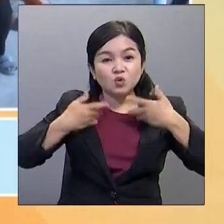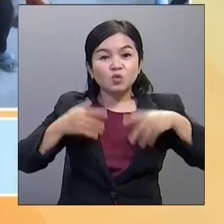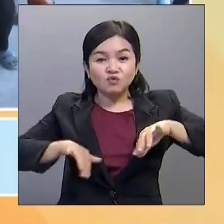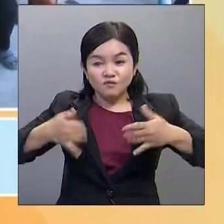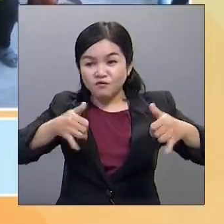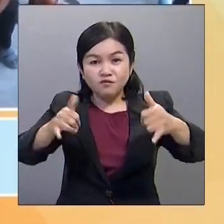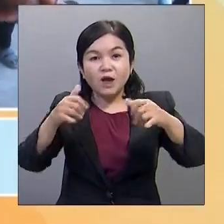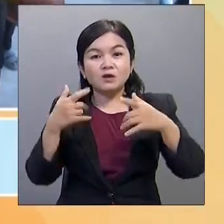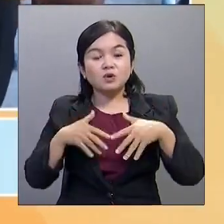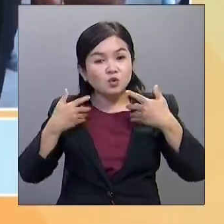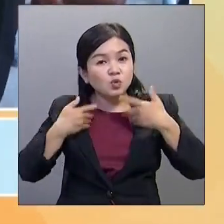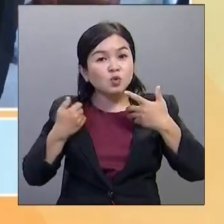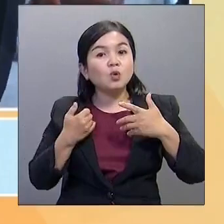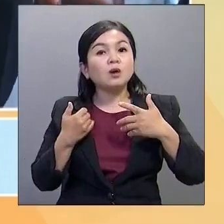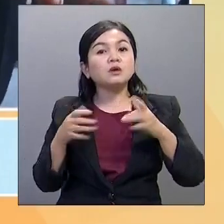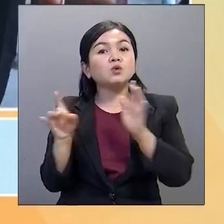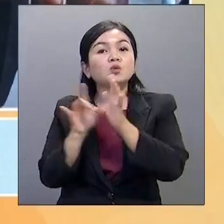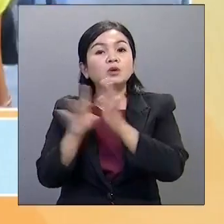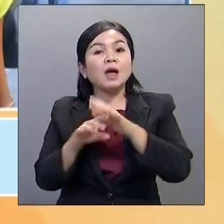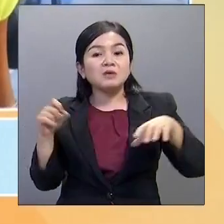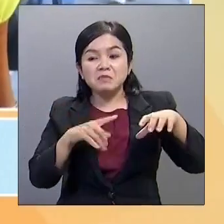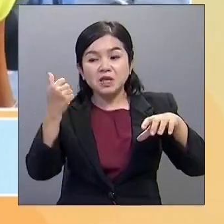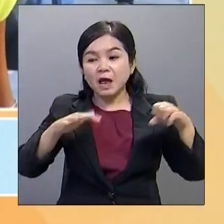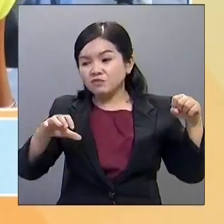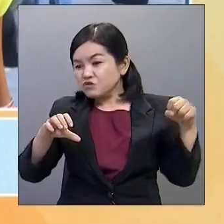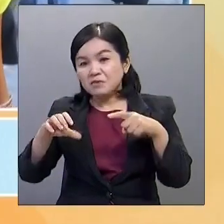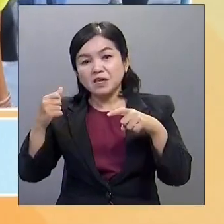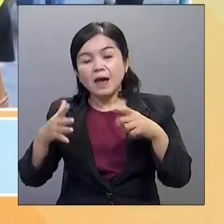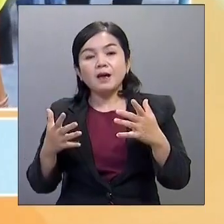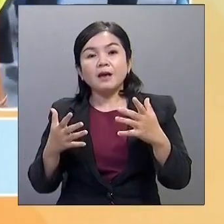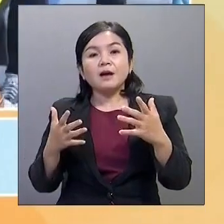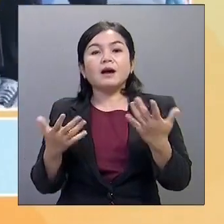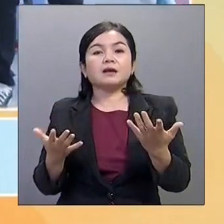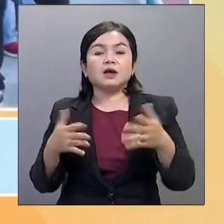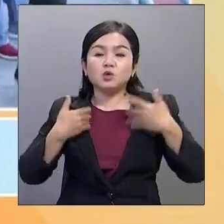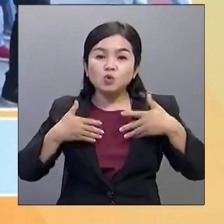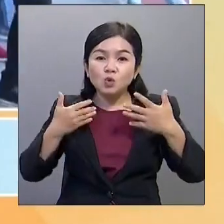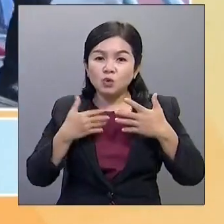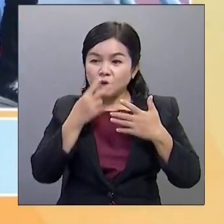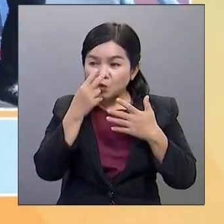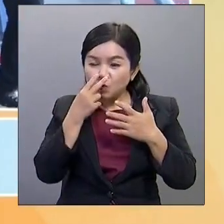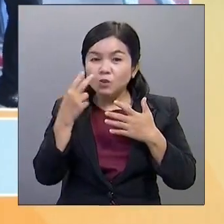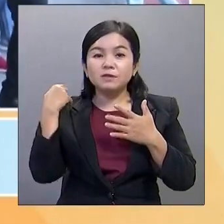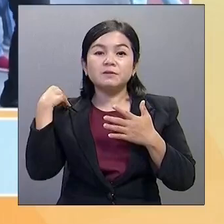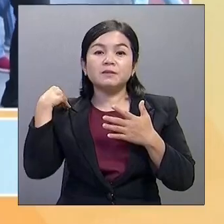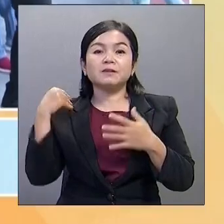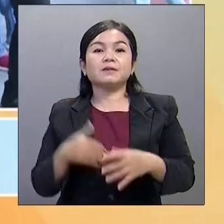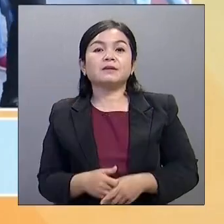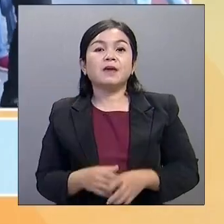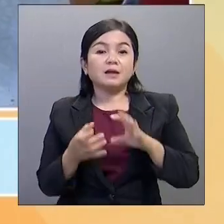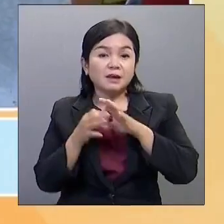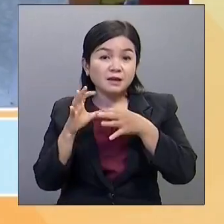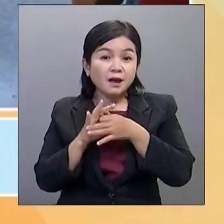างแบบเกมบุกใส่กันแต่มันจบพื้นที่สุดท้ายไม่ได้หน้าปากประตูอะไรแบบนี ้ เออ ต่ไงก็ตามการจัดแข่งขันกีฬาแบบนี้